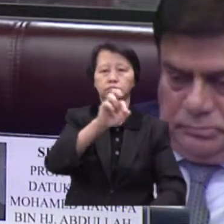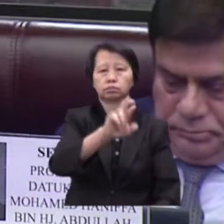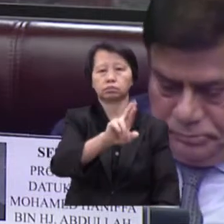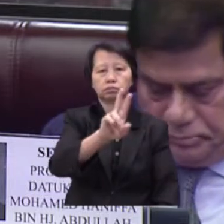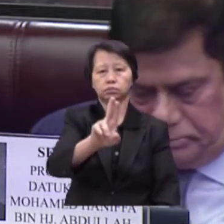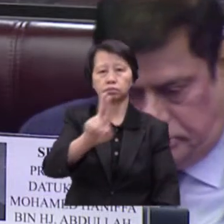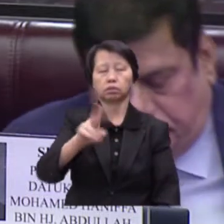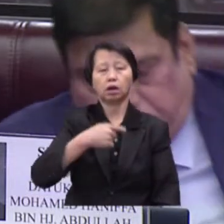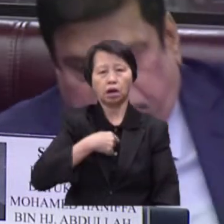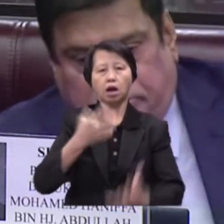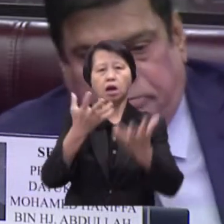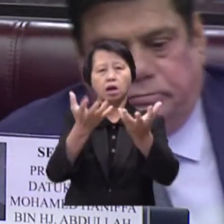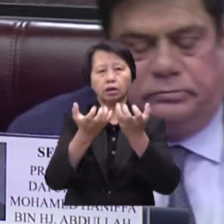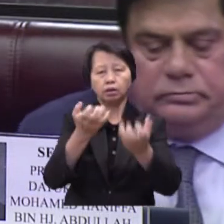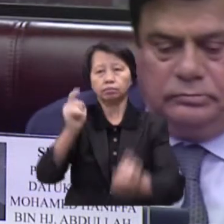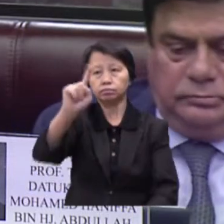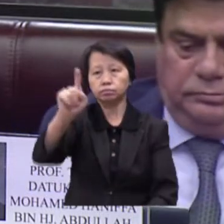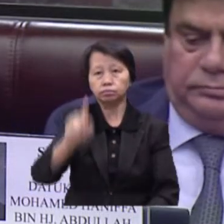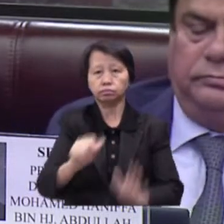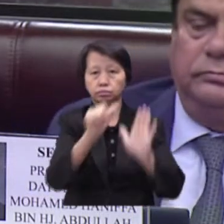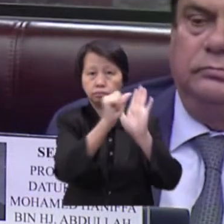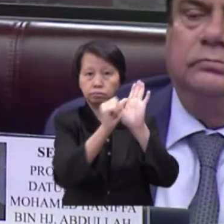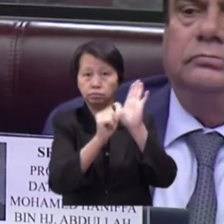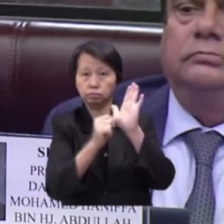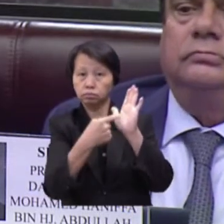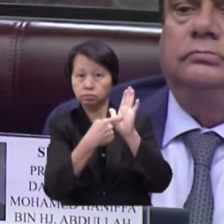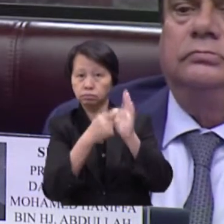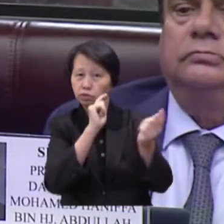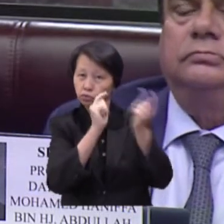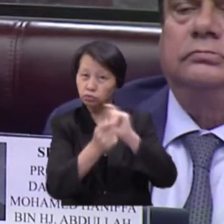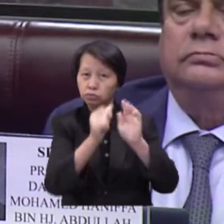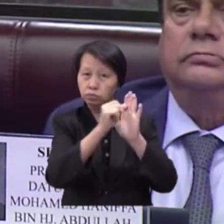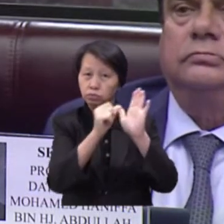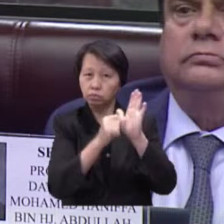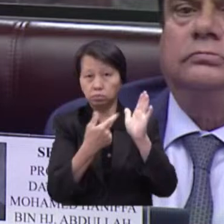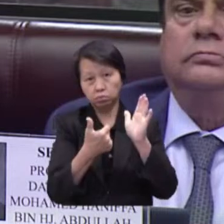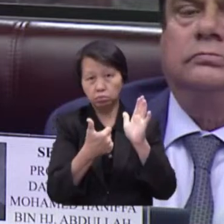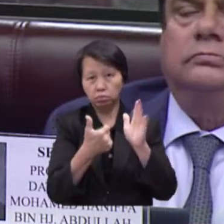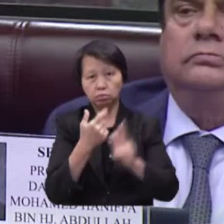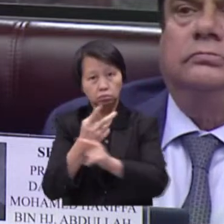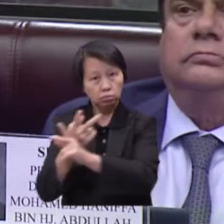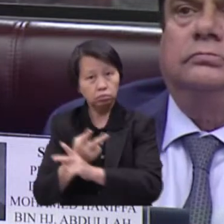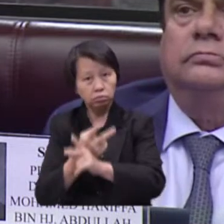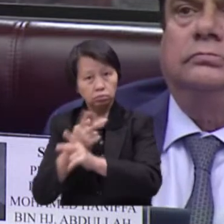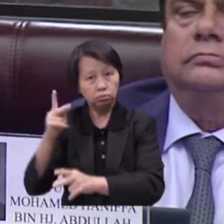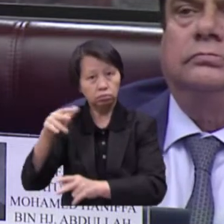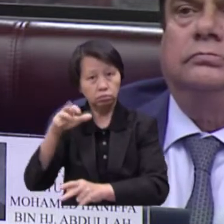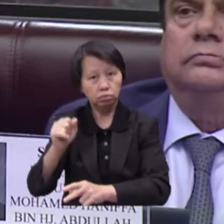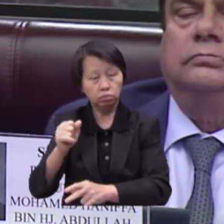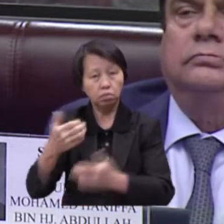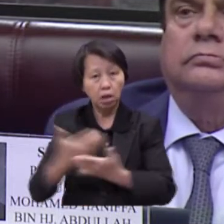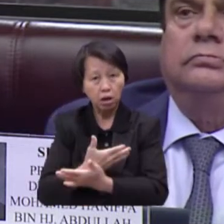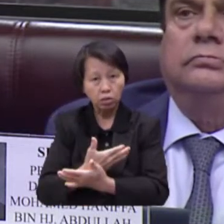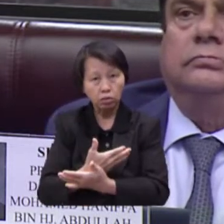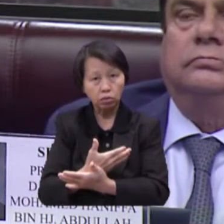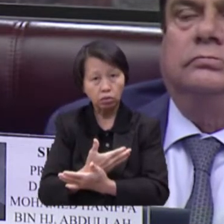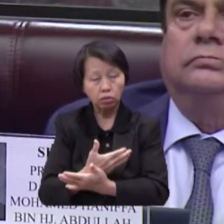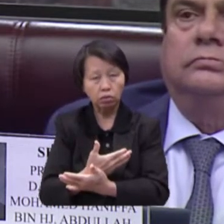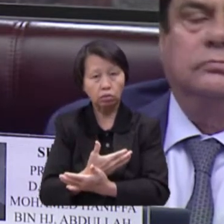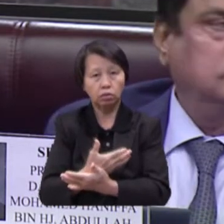Saya ingin bertanya adakah akta ini atau pindahan ini memberi perlindungan kepada kiss-kis yang baru